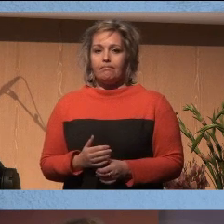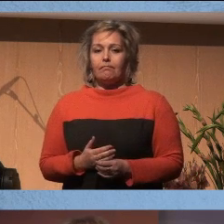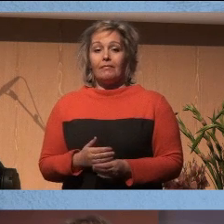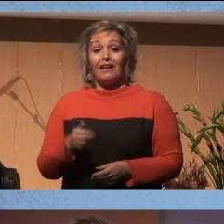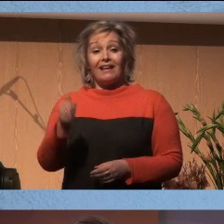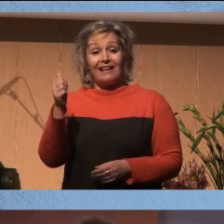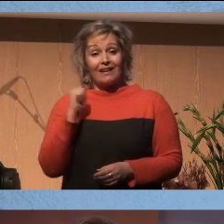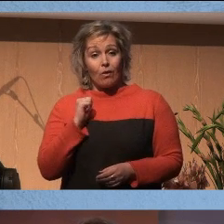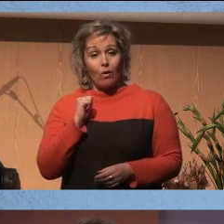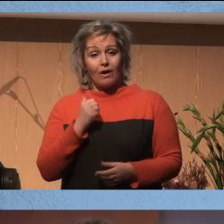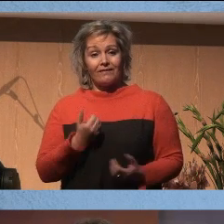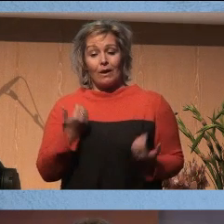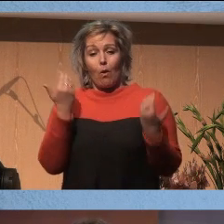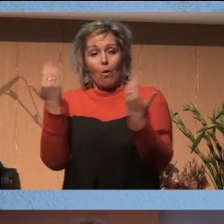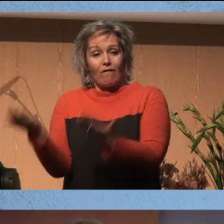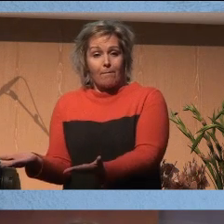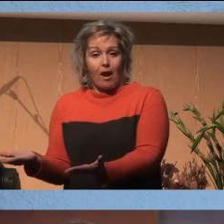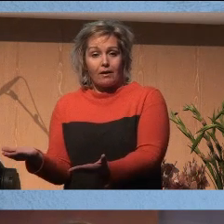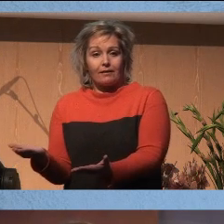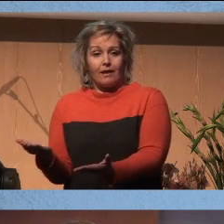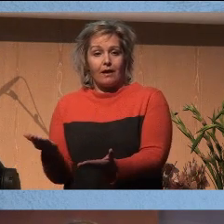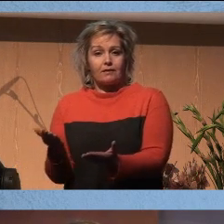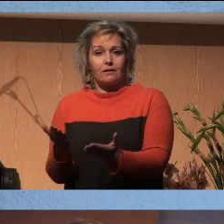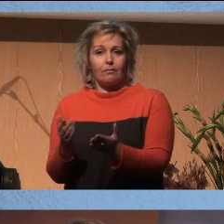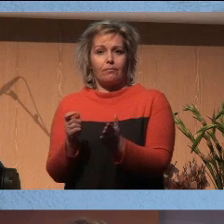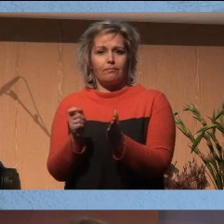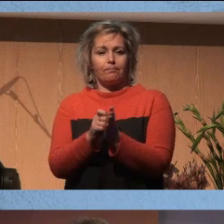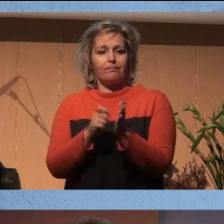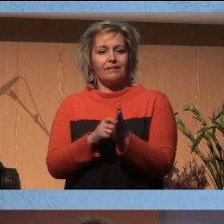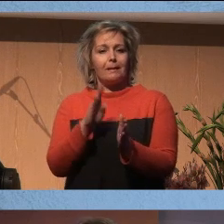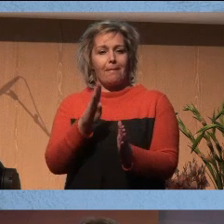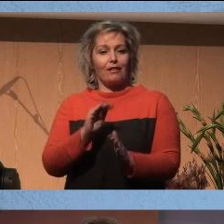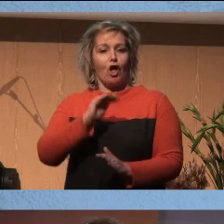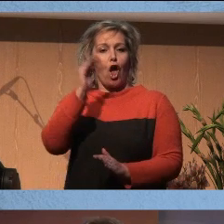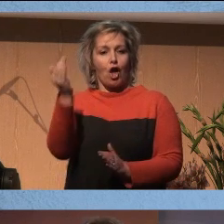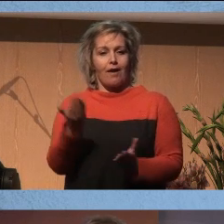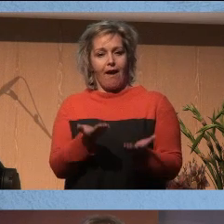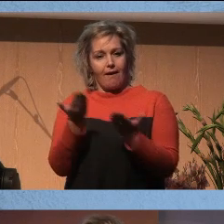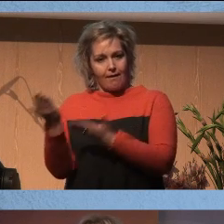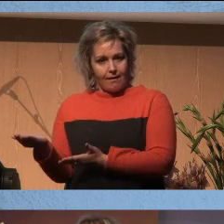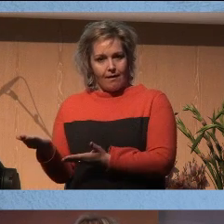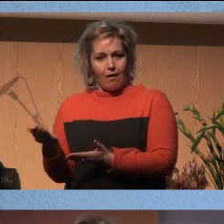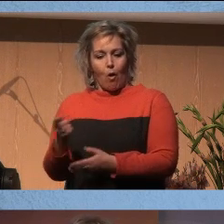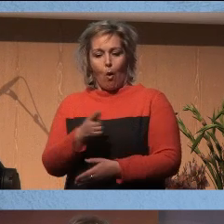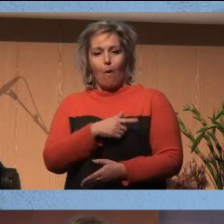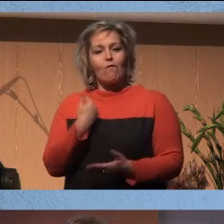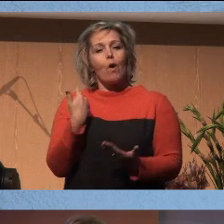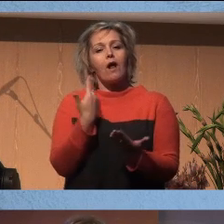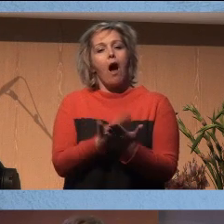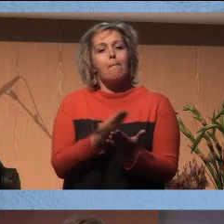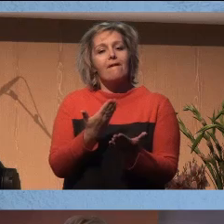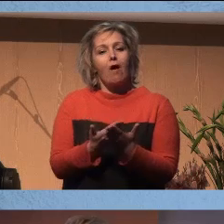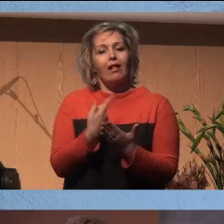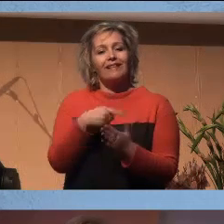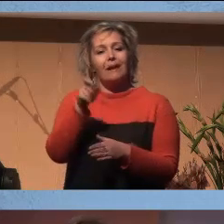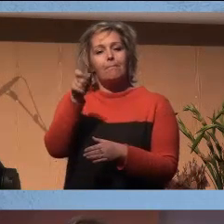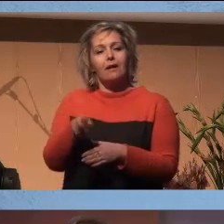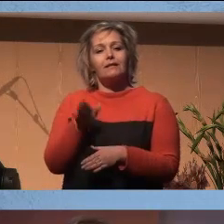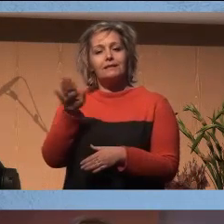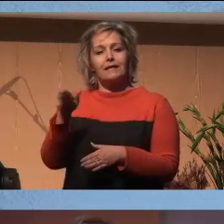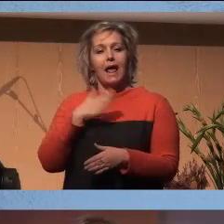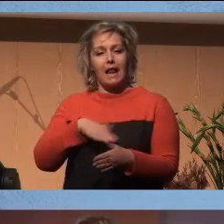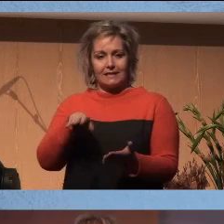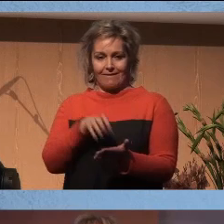I går overrakte vi et notat til Bent Høie om våre anbefalinger til pasientens